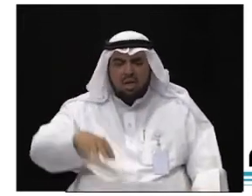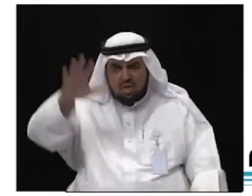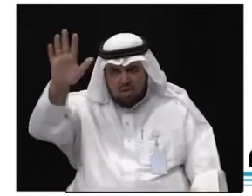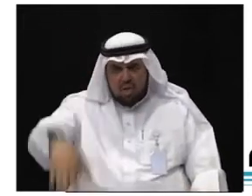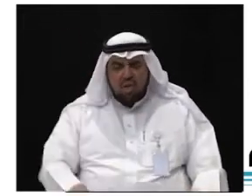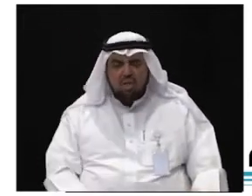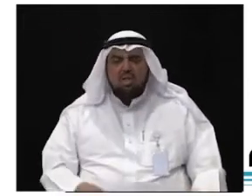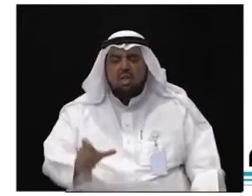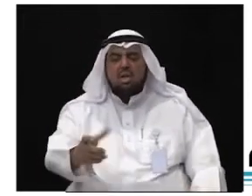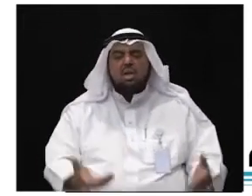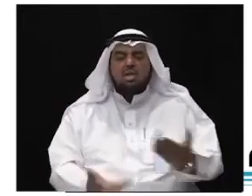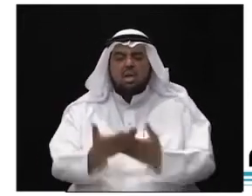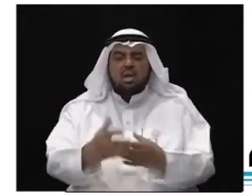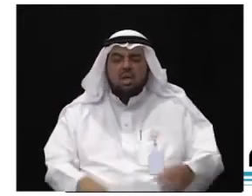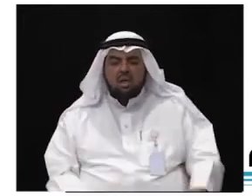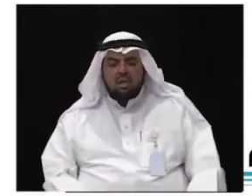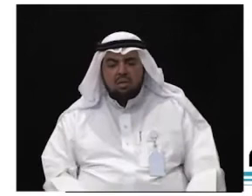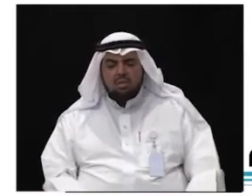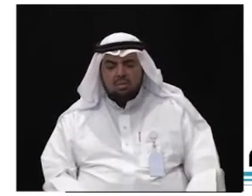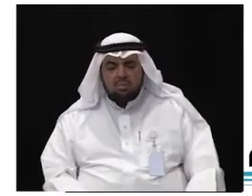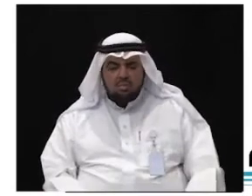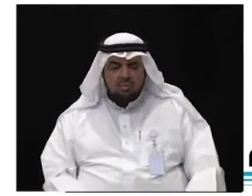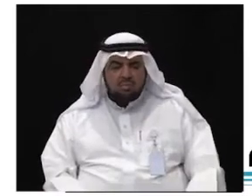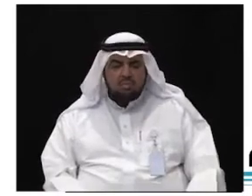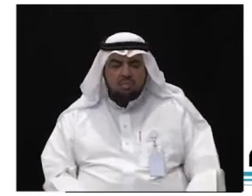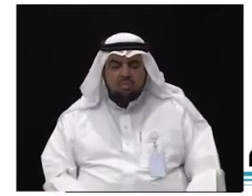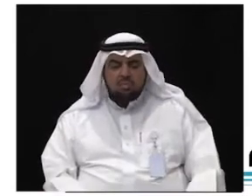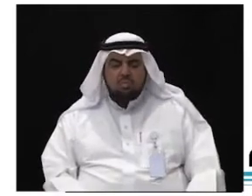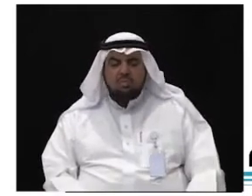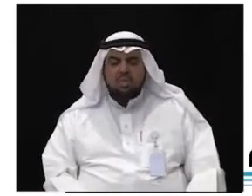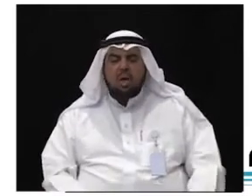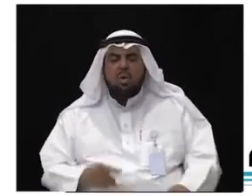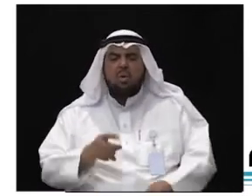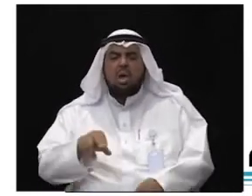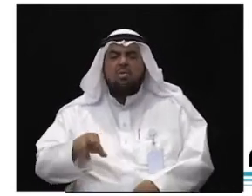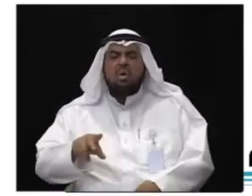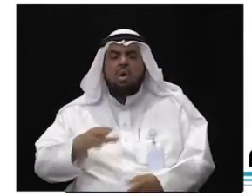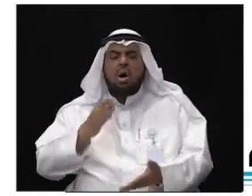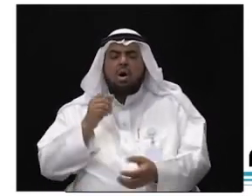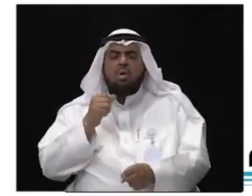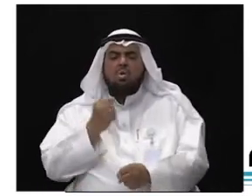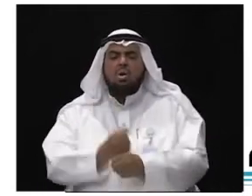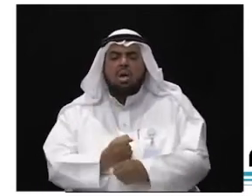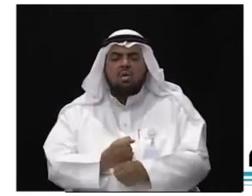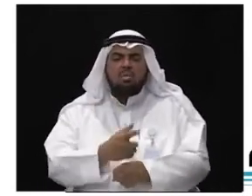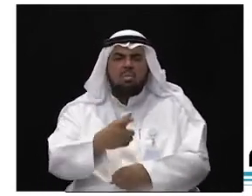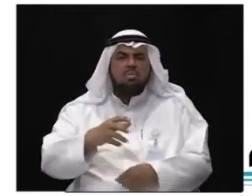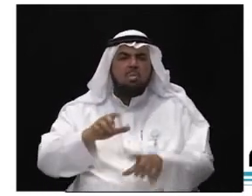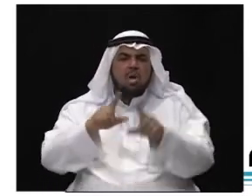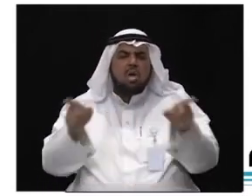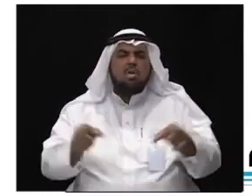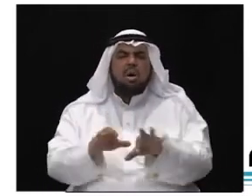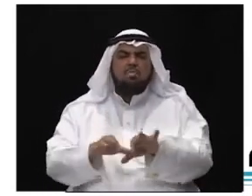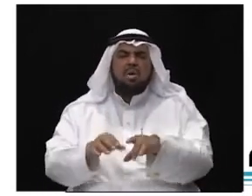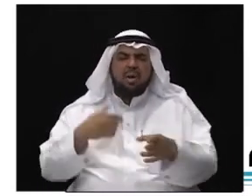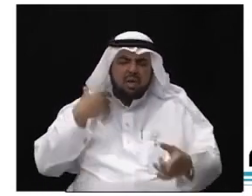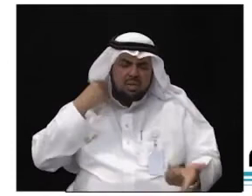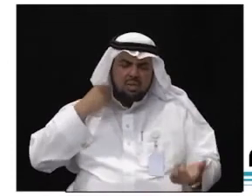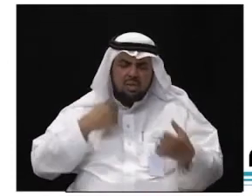الإدخال. رائعين، شكرا لكم. وقف عبد العزيز الآن حائرا عند أداة مربع النص أو التكست